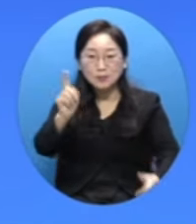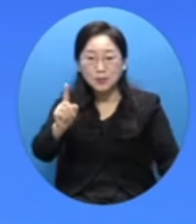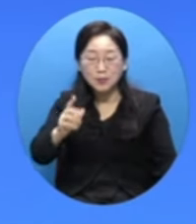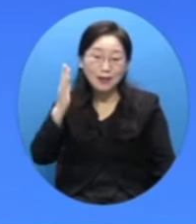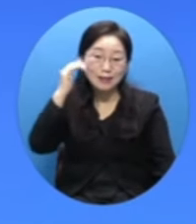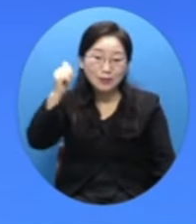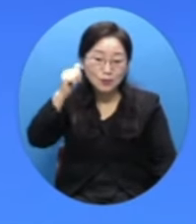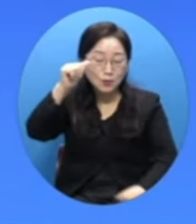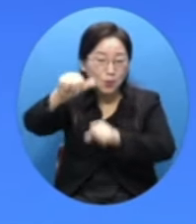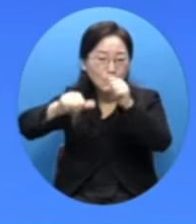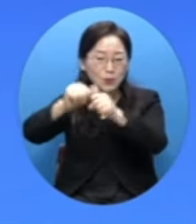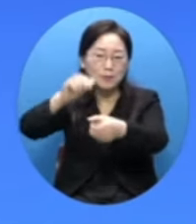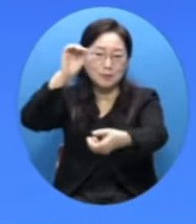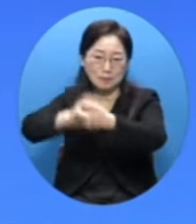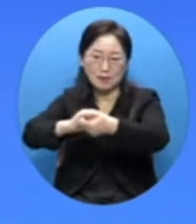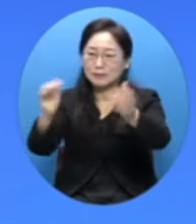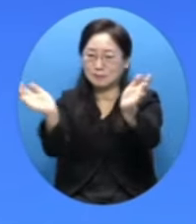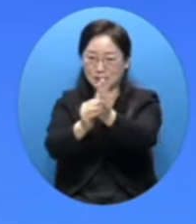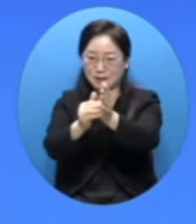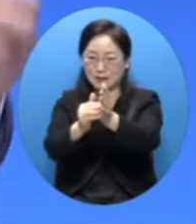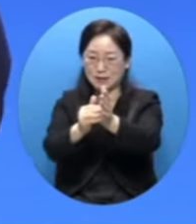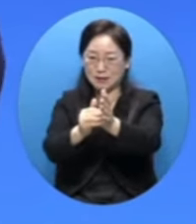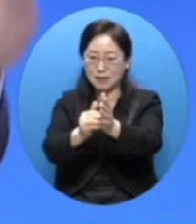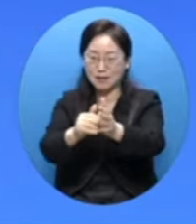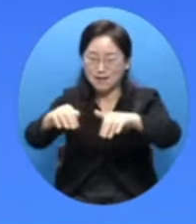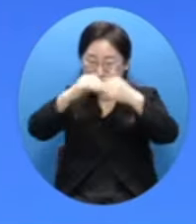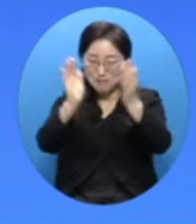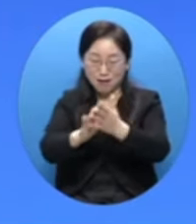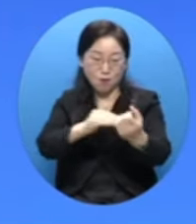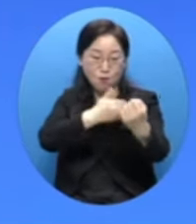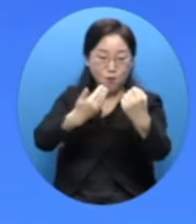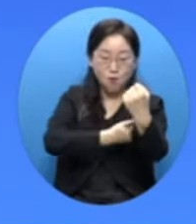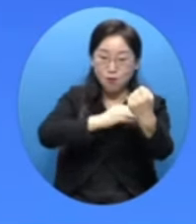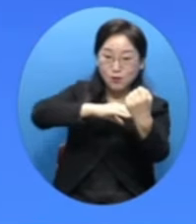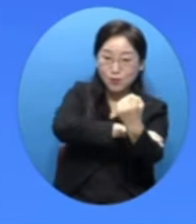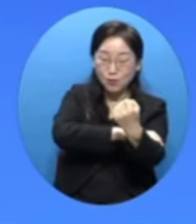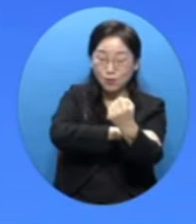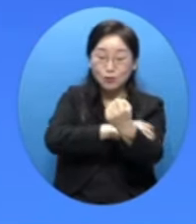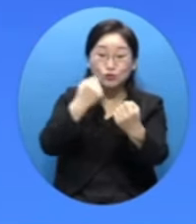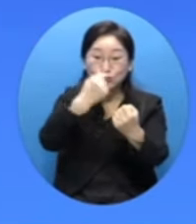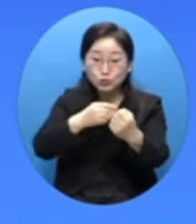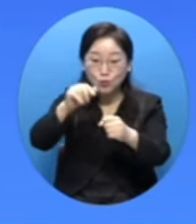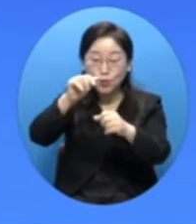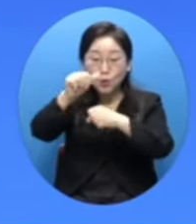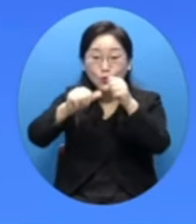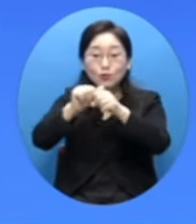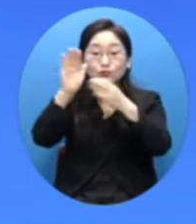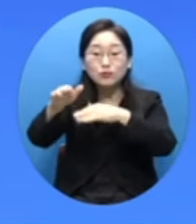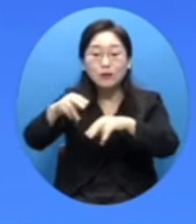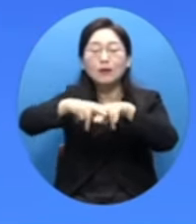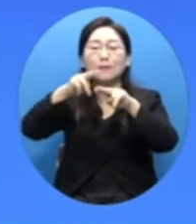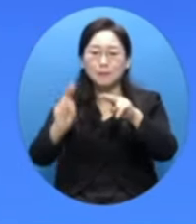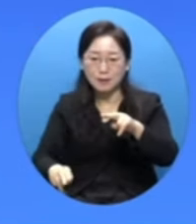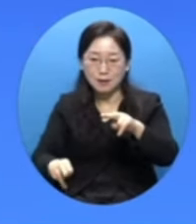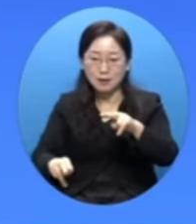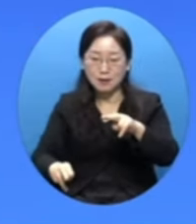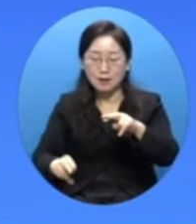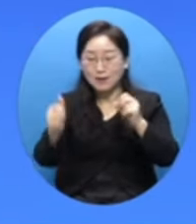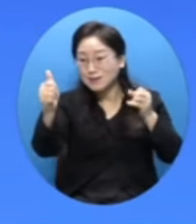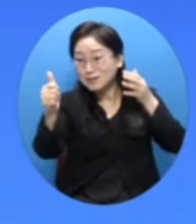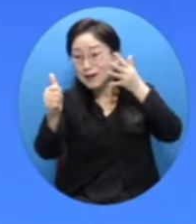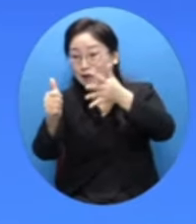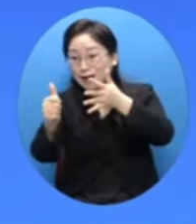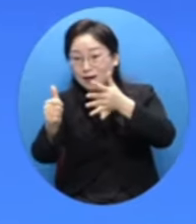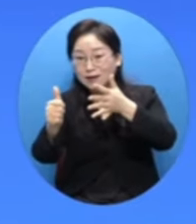대통령 5년 단임제입니다. 5년 단임 동안 모든 걸 다 가졌다고 하지만 5년이 지나가면 내려앉는 것입니다. 그러면 그 사람 따라왔던 많은 사람들이